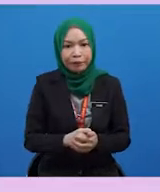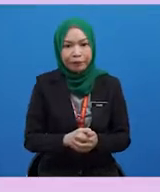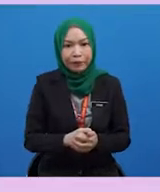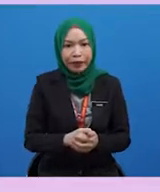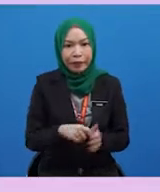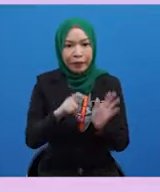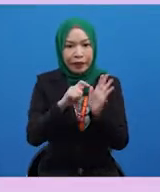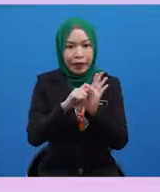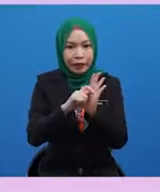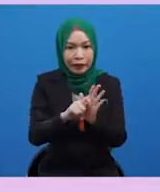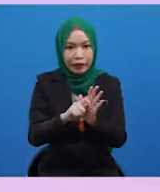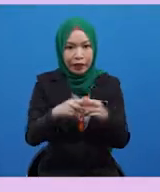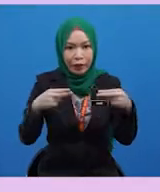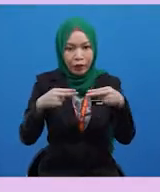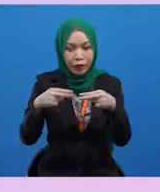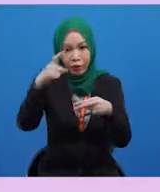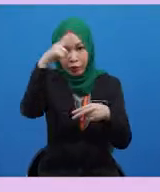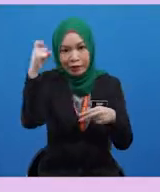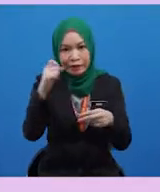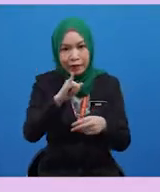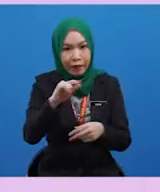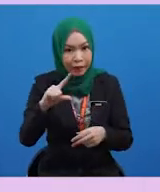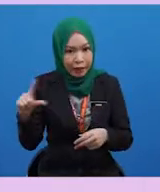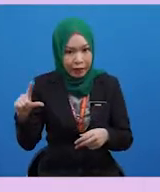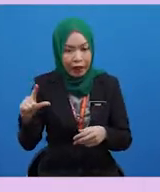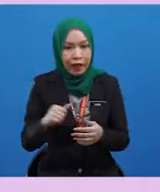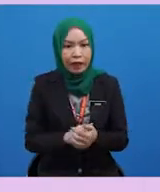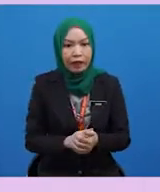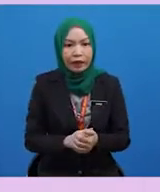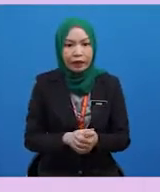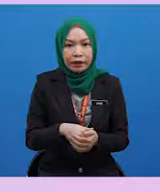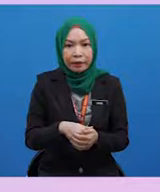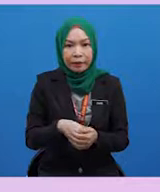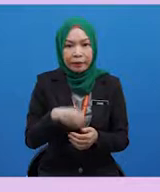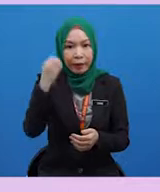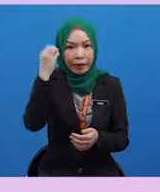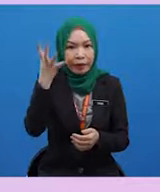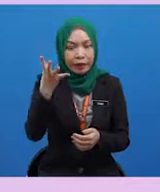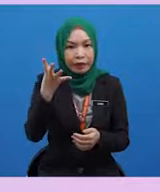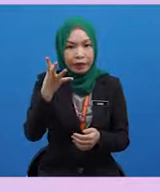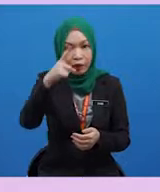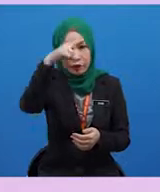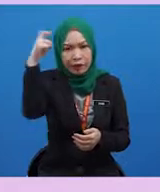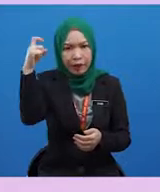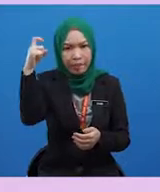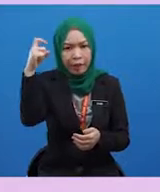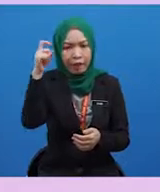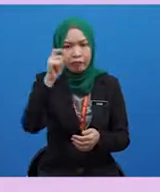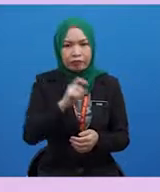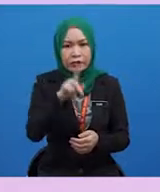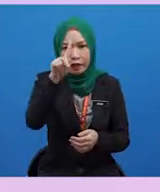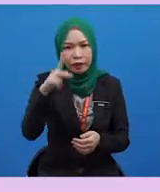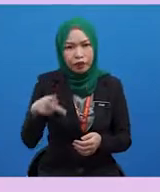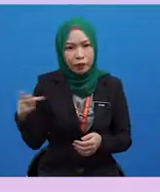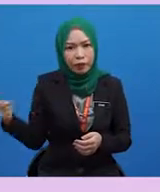penghubung musabab ialah penanda penghubung yang menyatakan sebab sesuatu berlaku.